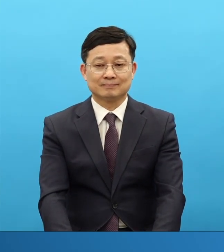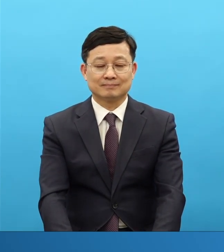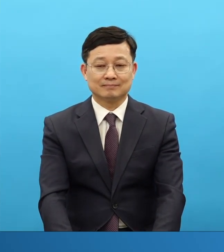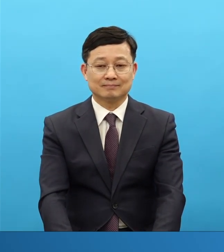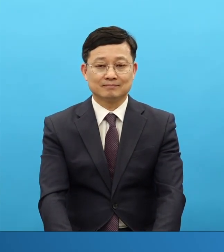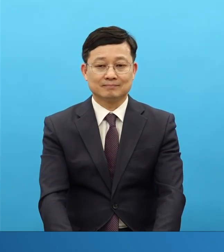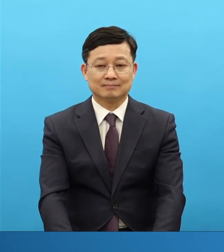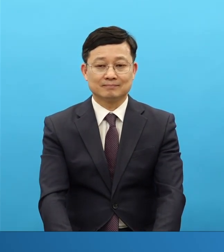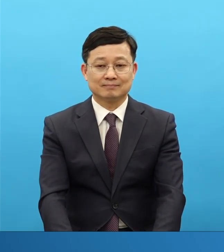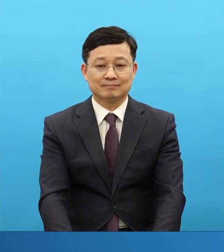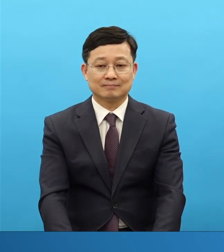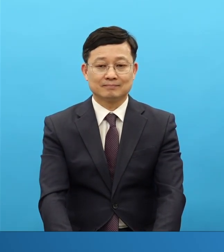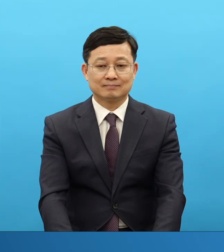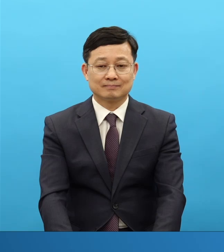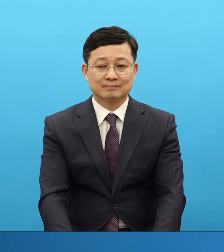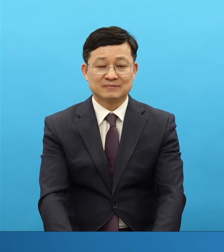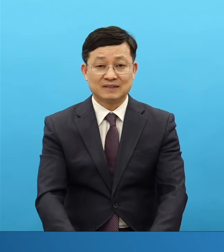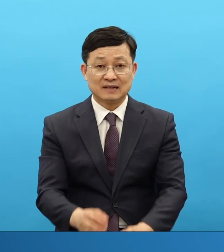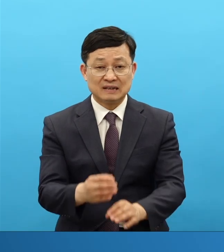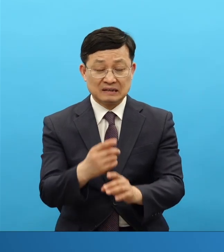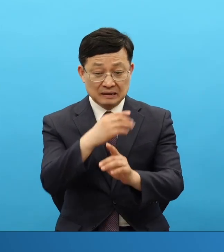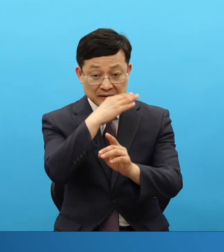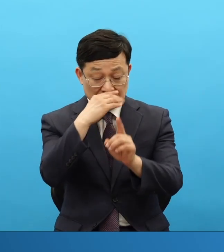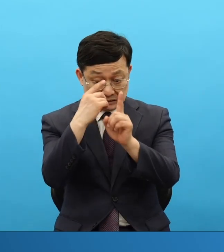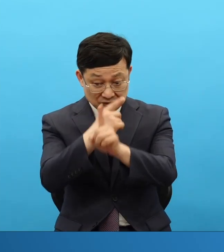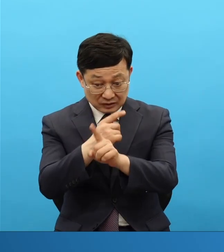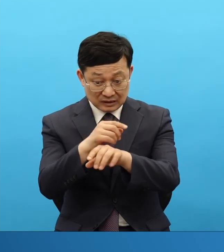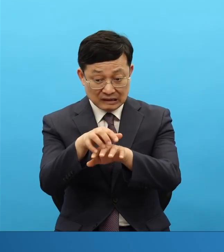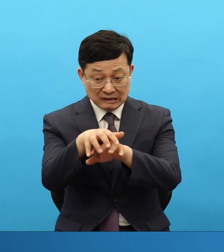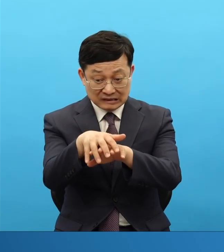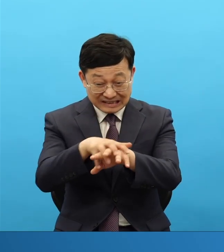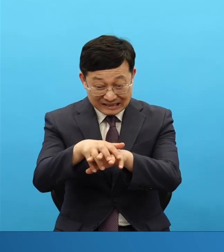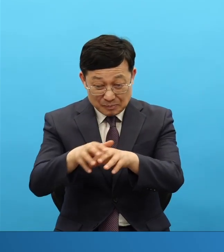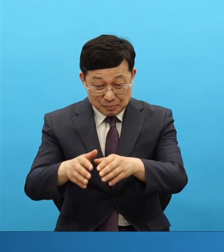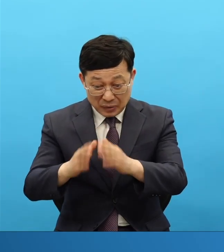so 치유할 수 있는 시스템이 없다니까. there is no system for healing.